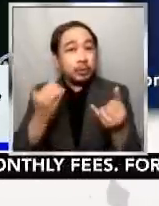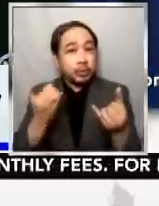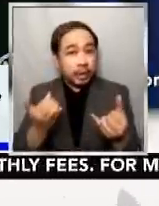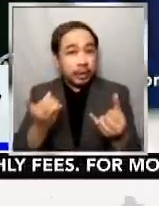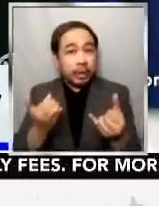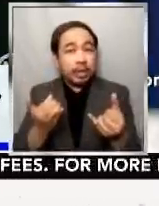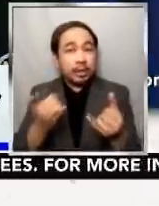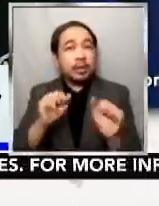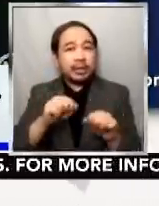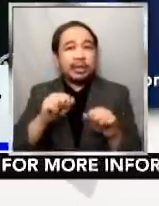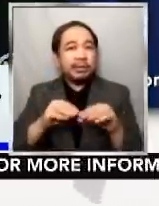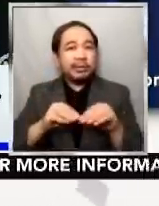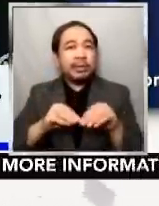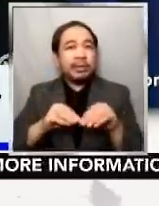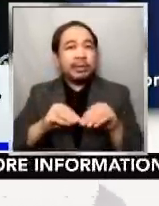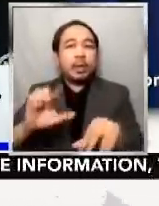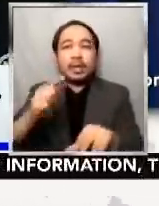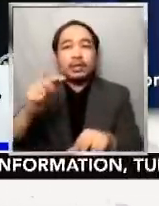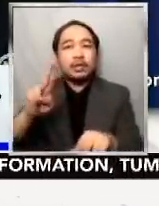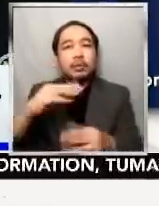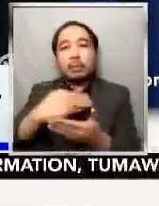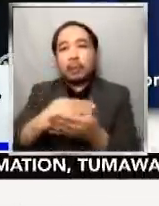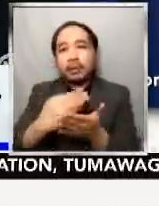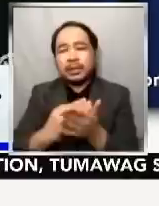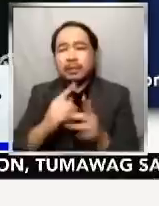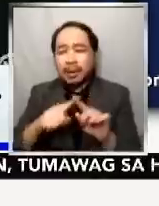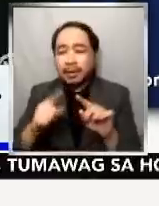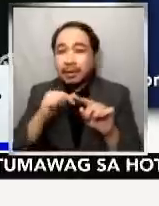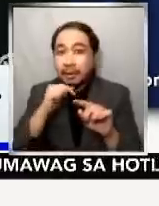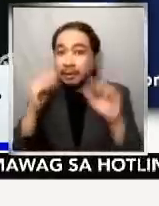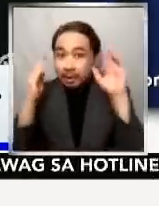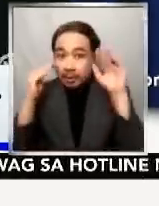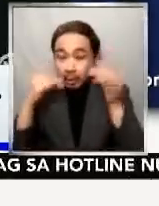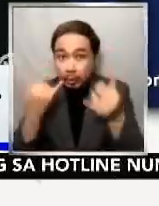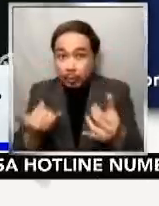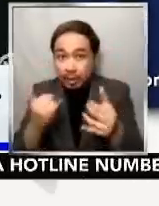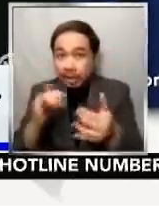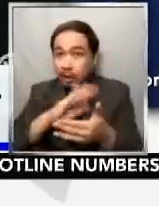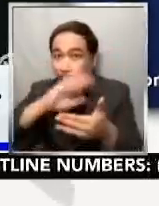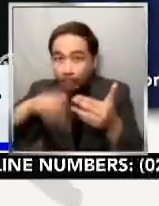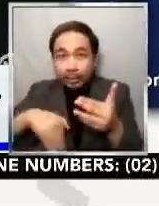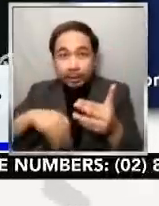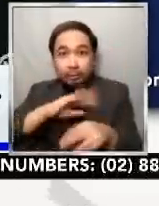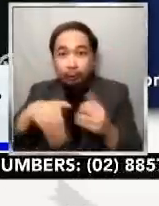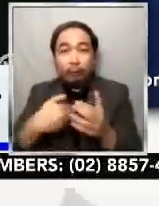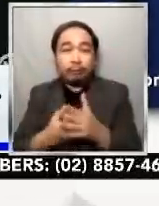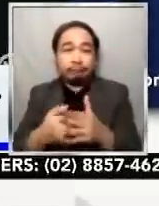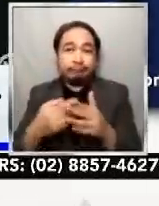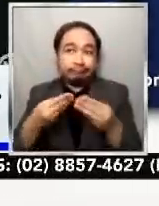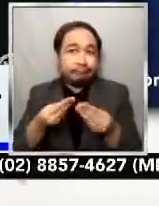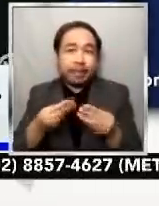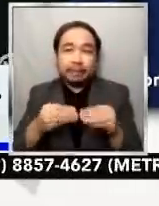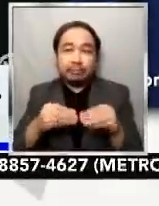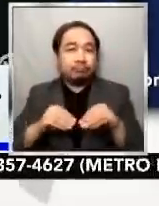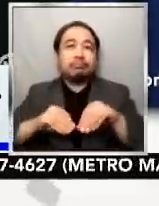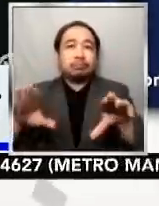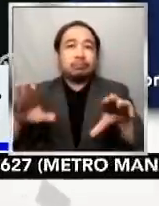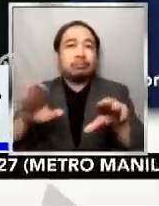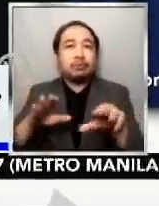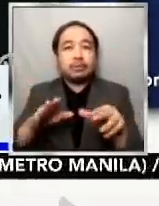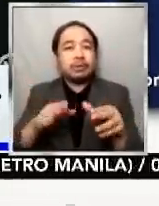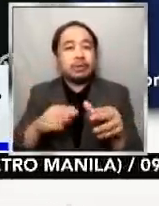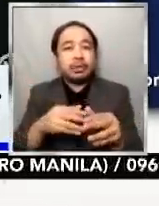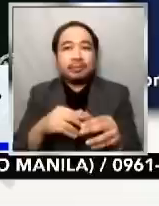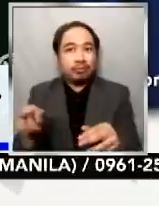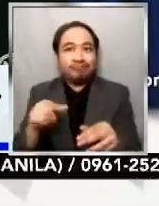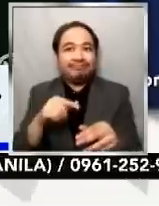LGUs yung pondo. Pero wag naman natin asahan na within today, completely madidistribute ng LGUs na. No? Hindi naman sila Superman. No? So, bigyan